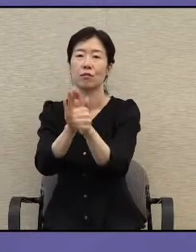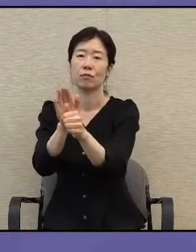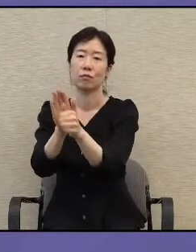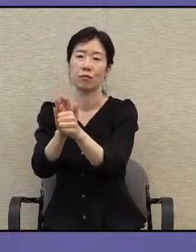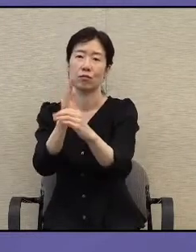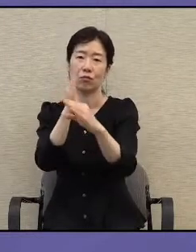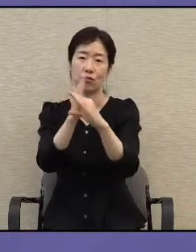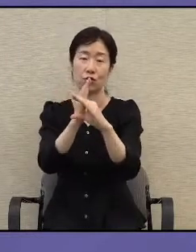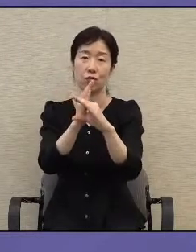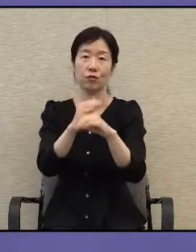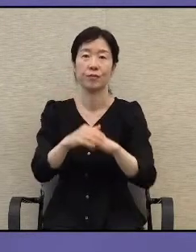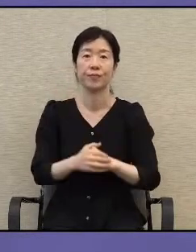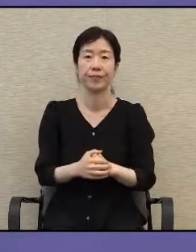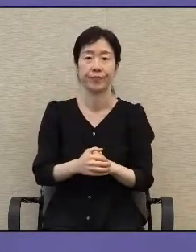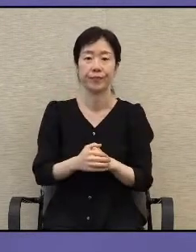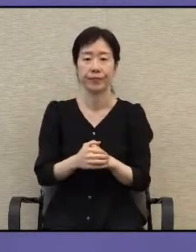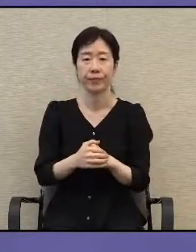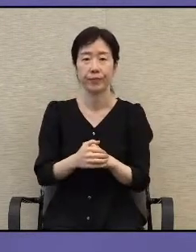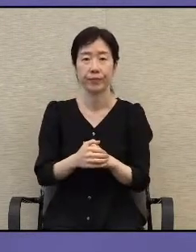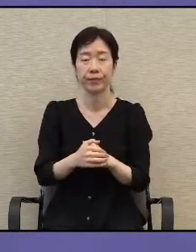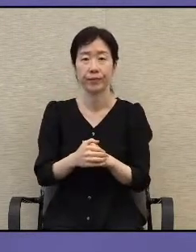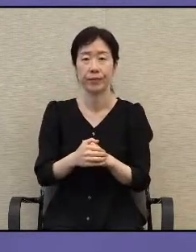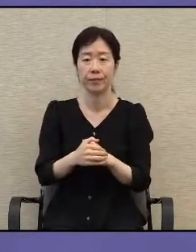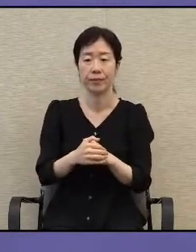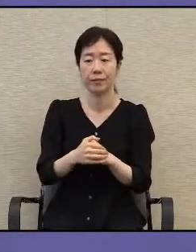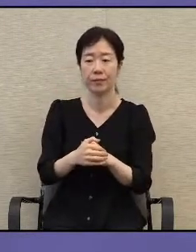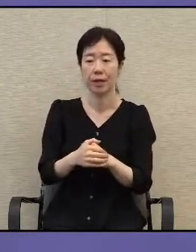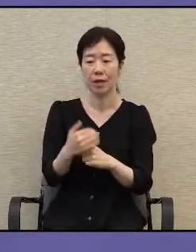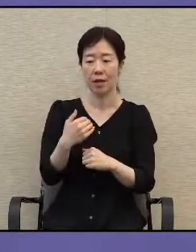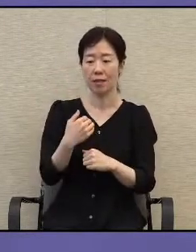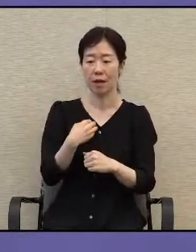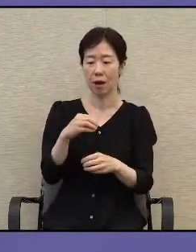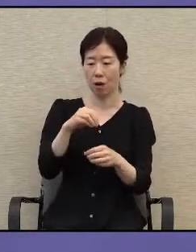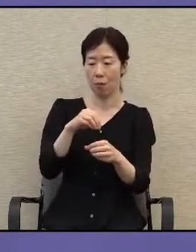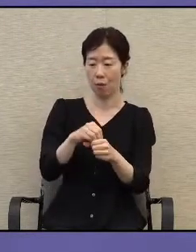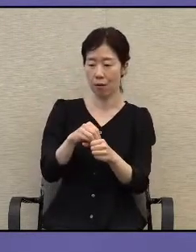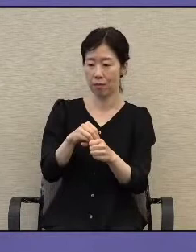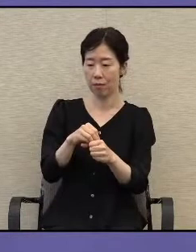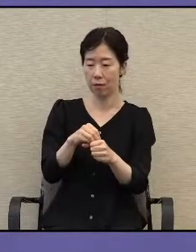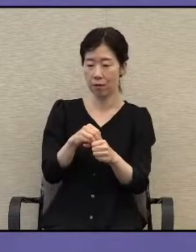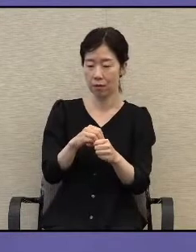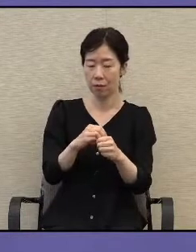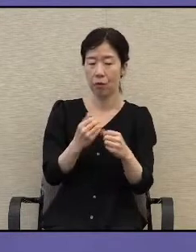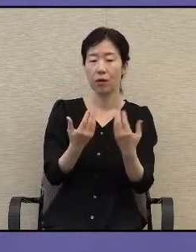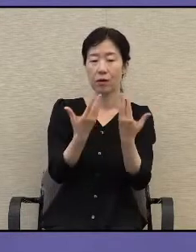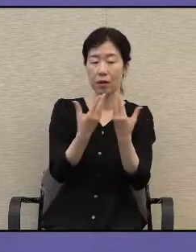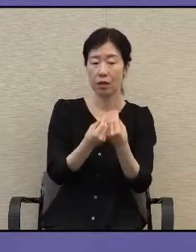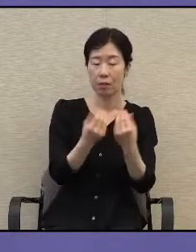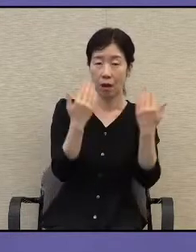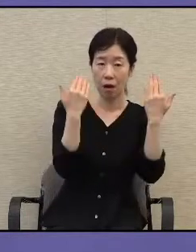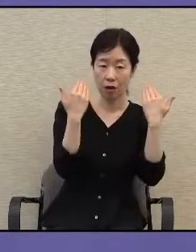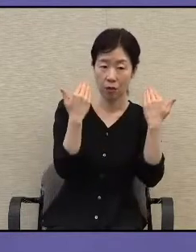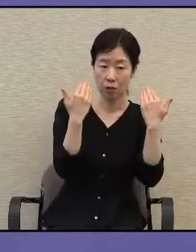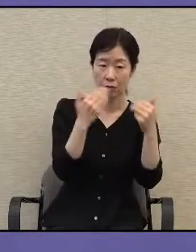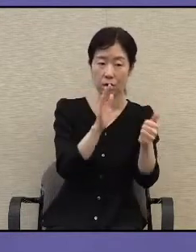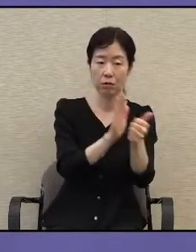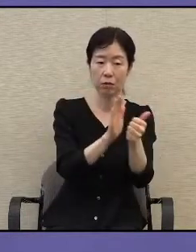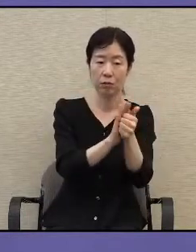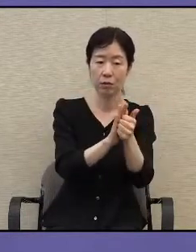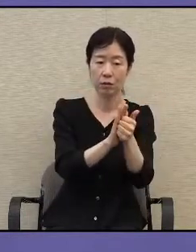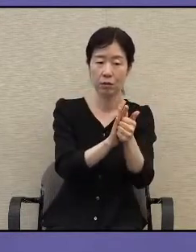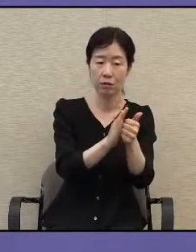소속된 어떤 기관 중심의 개입들이 기관 차원에서 끝날 우려가 높고 이것이 지역사회에 있는 이런 다양한